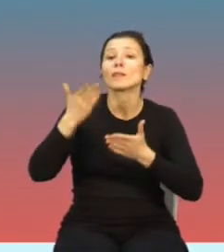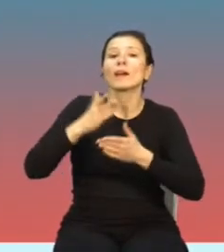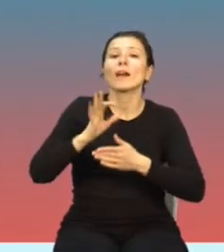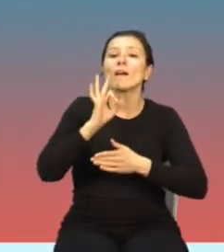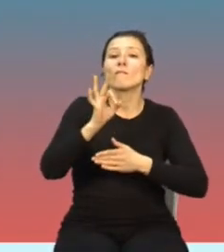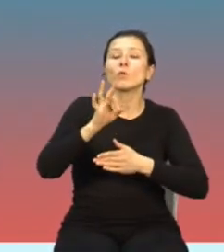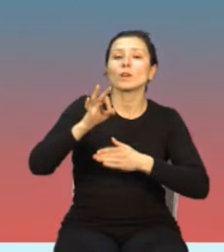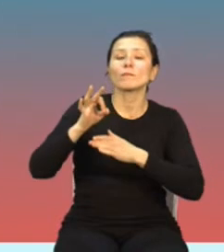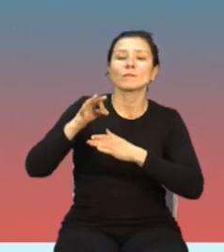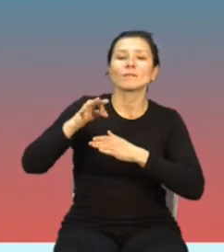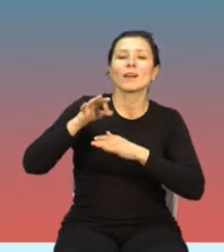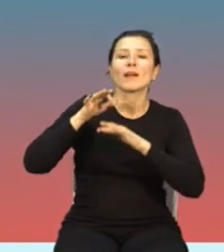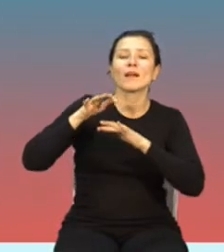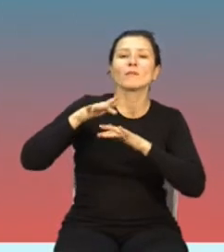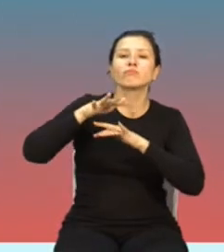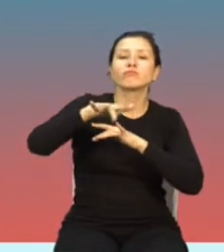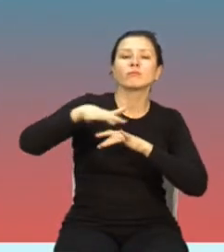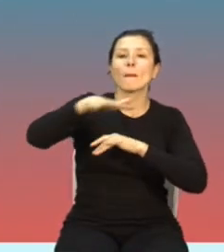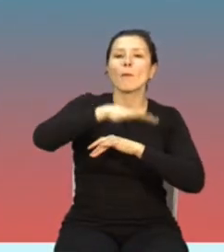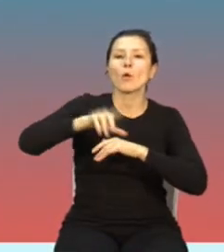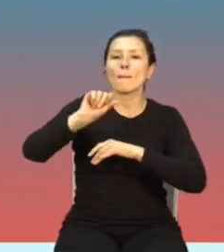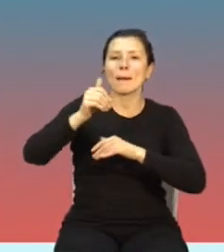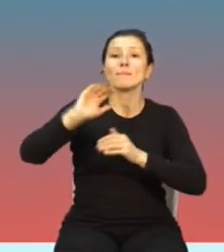elektromagnetycznego. A więc mamy